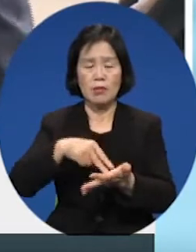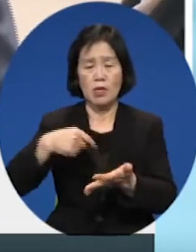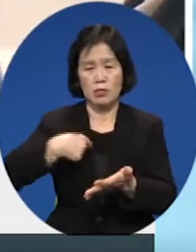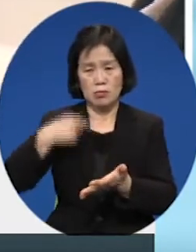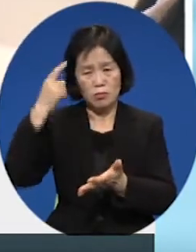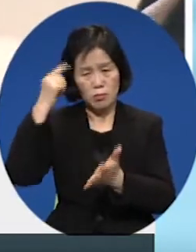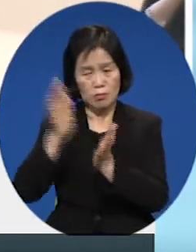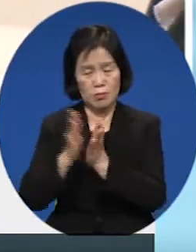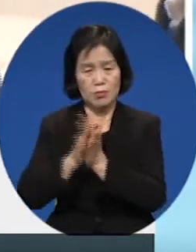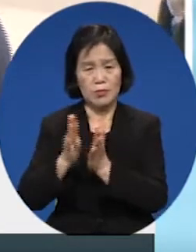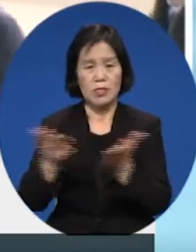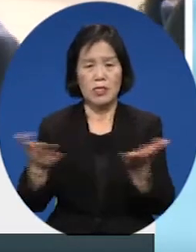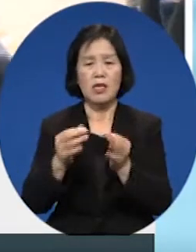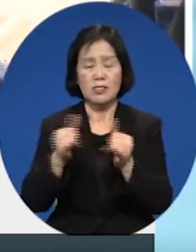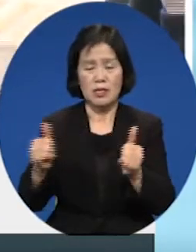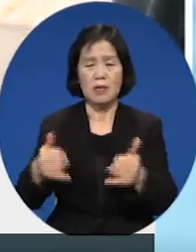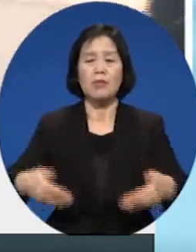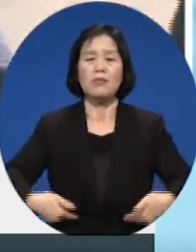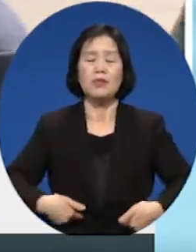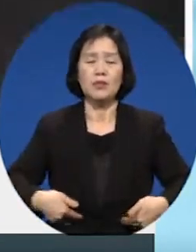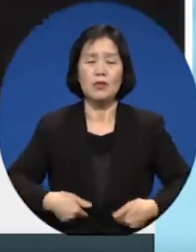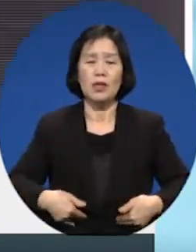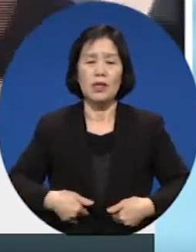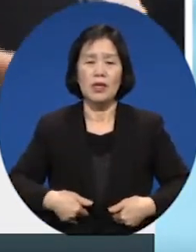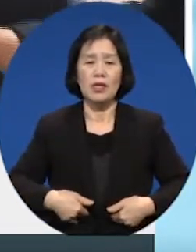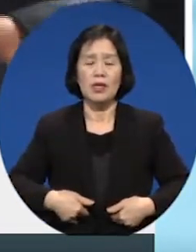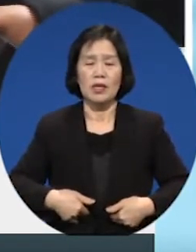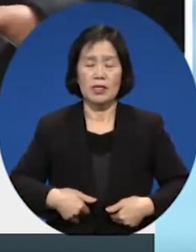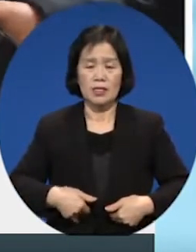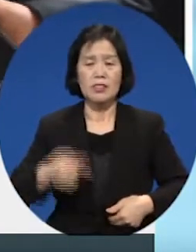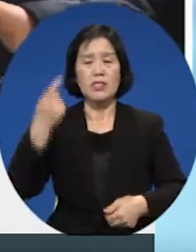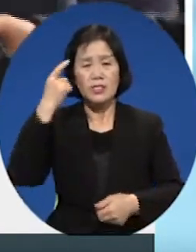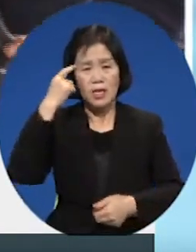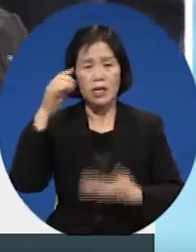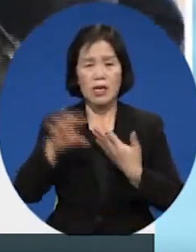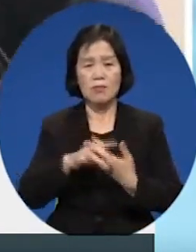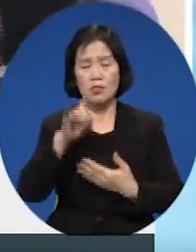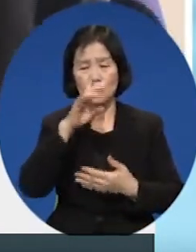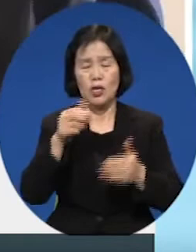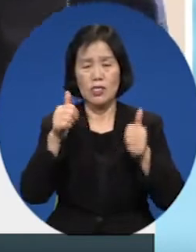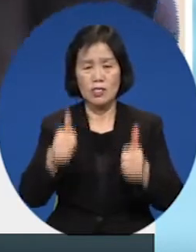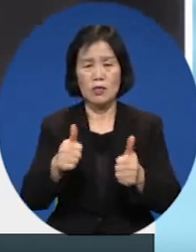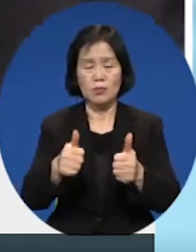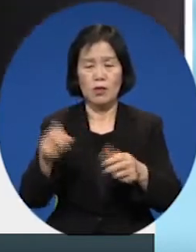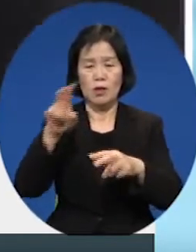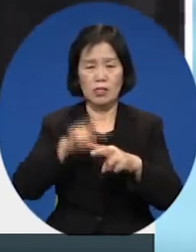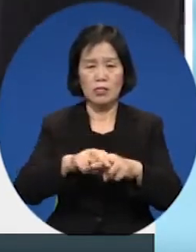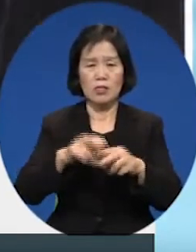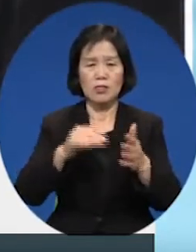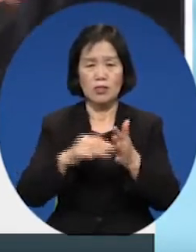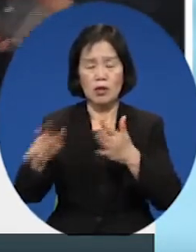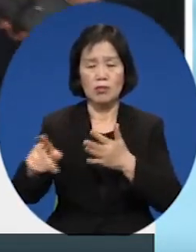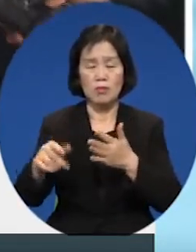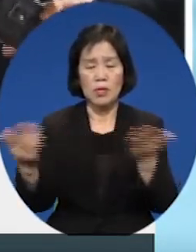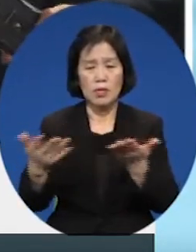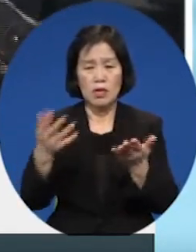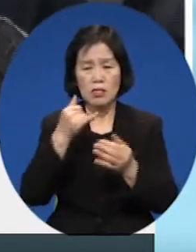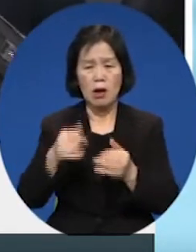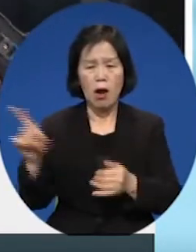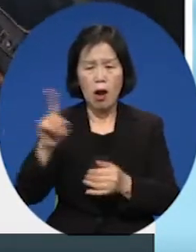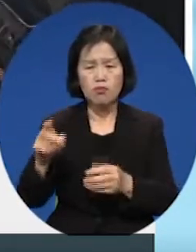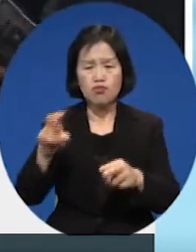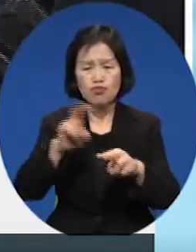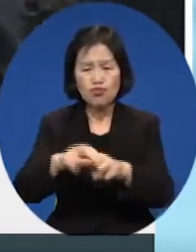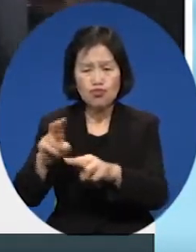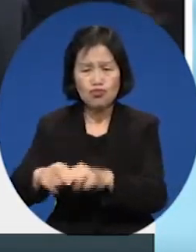맞춰서 일할 사람도 필요하지 않겠습니까 그런 면에서 중앙지검 장으로 앉혀 놨는데 그 사람하고 같이 일할 사람 아무도 안